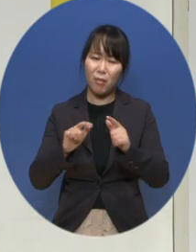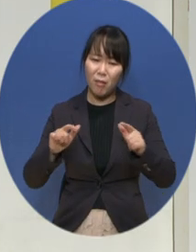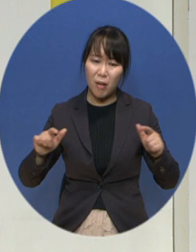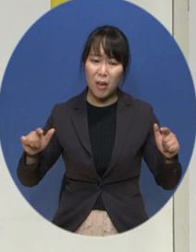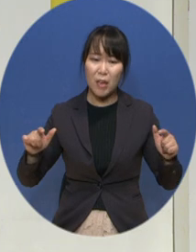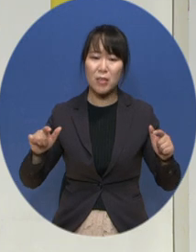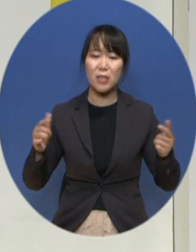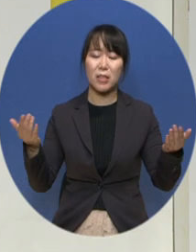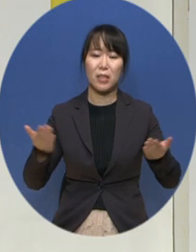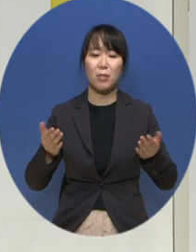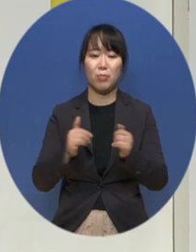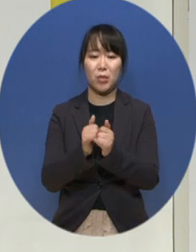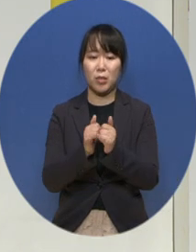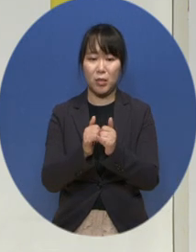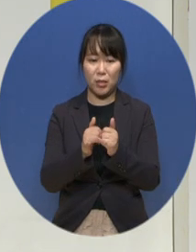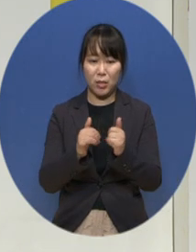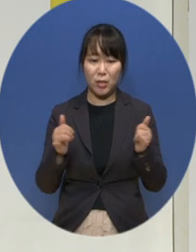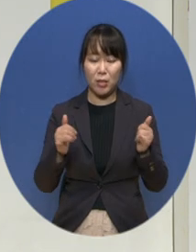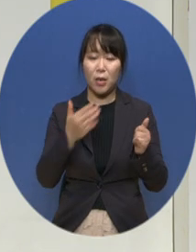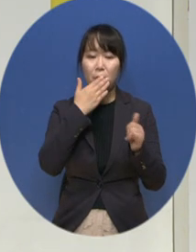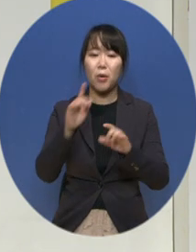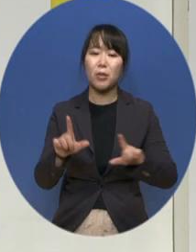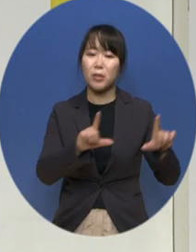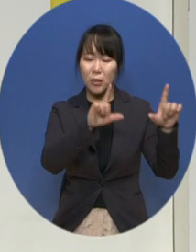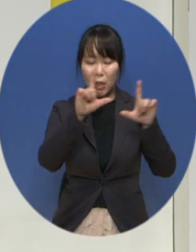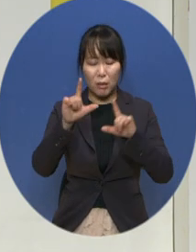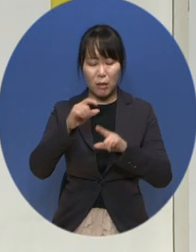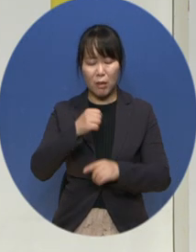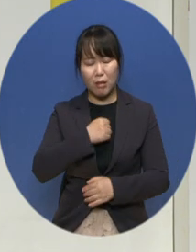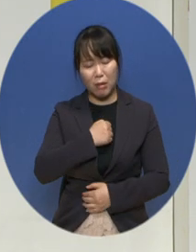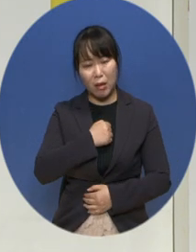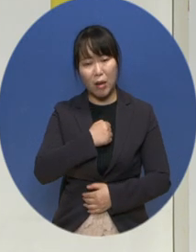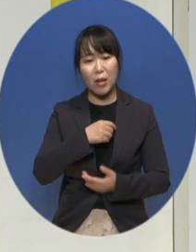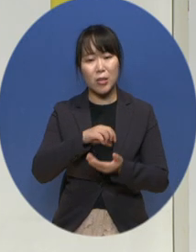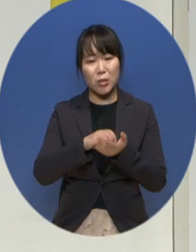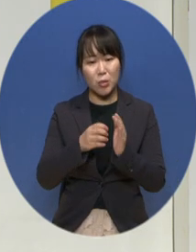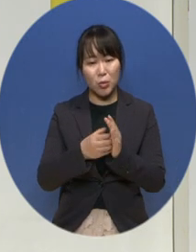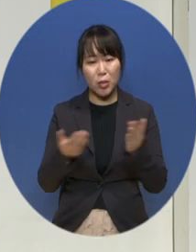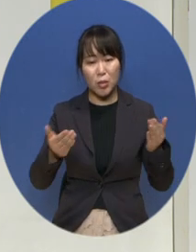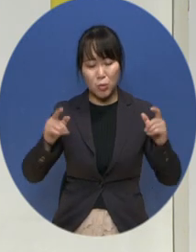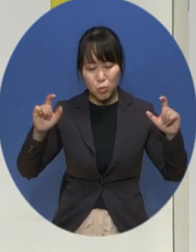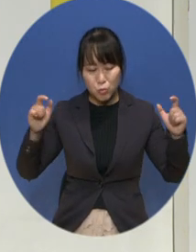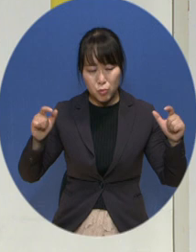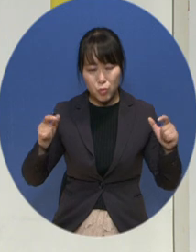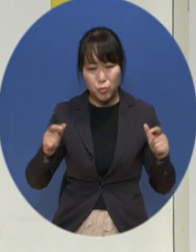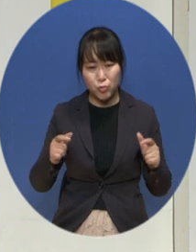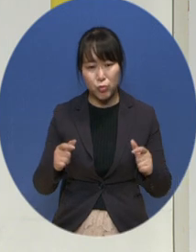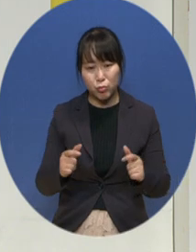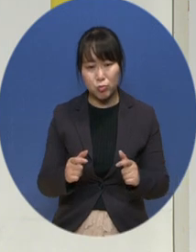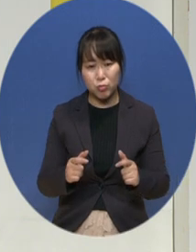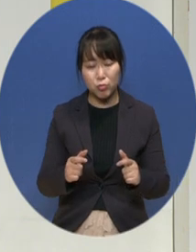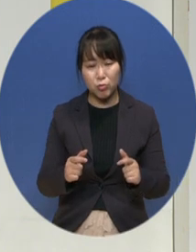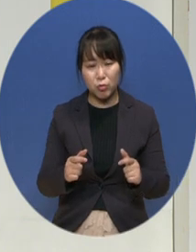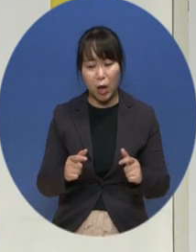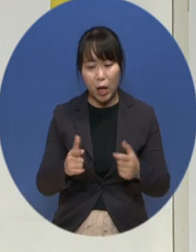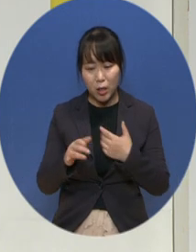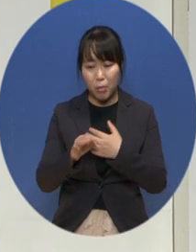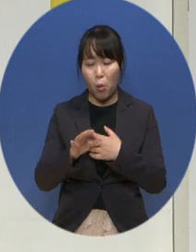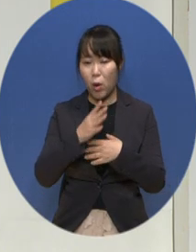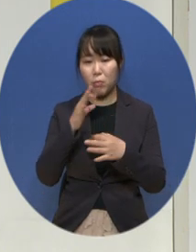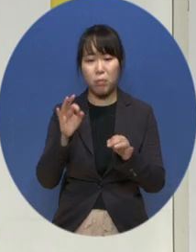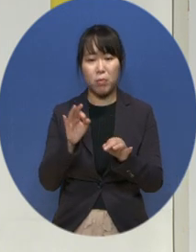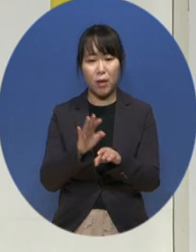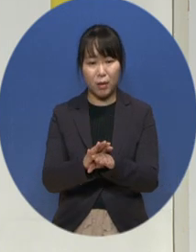등등의 기대하시는 분들이 생계가 막막해 정도로 일거리도 어 중고나 없거나